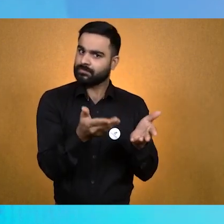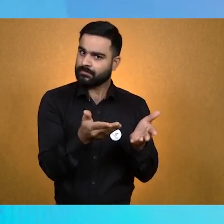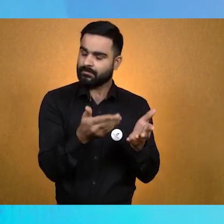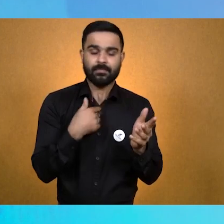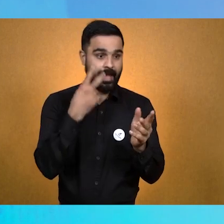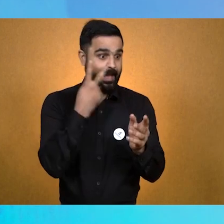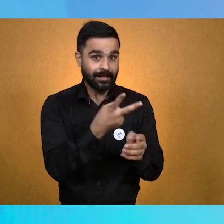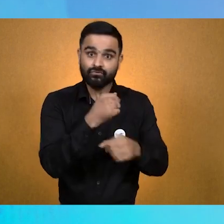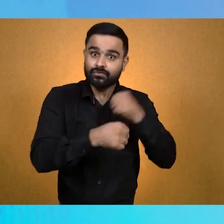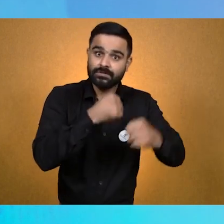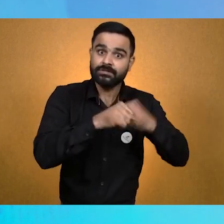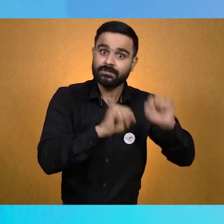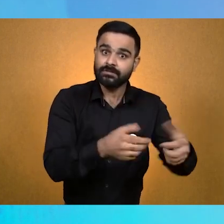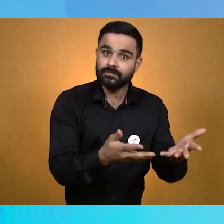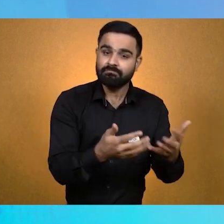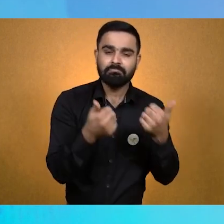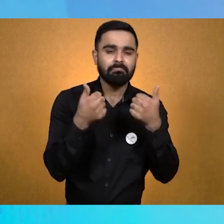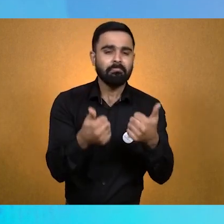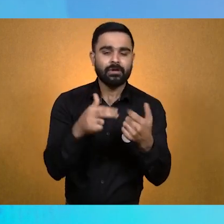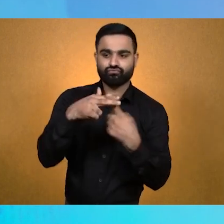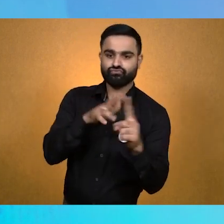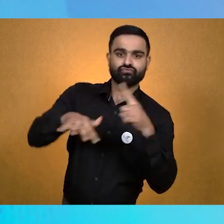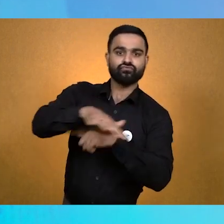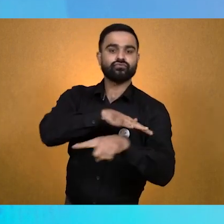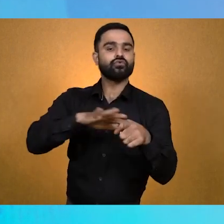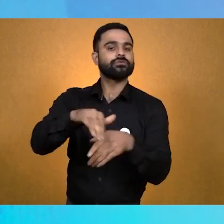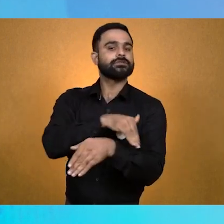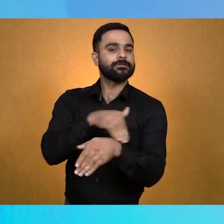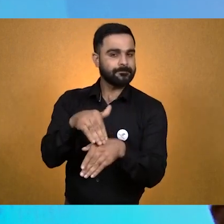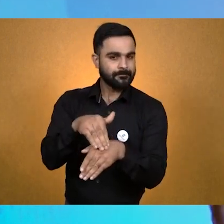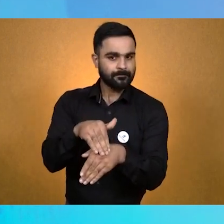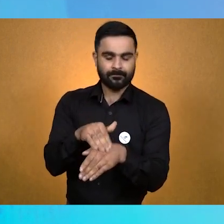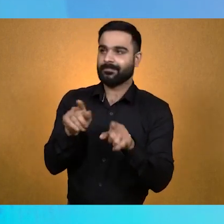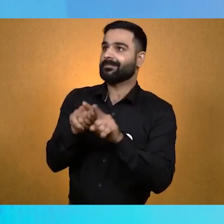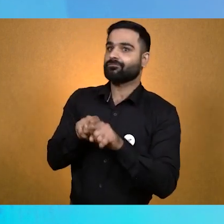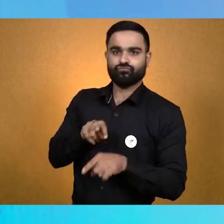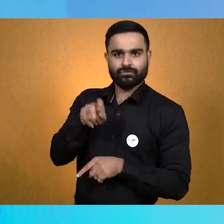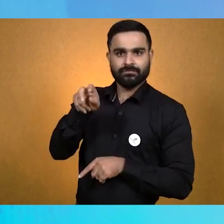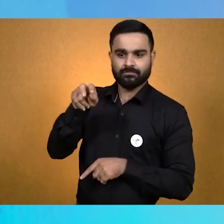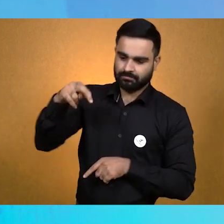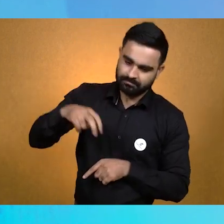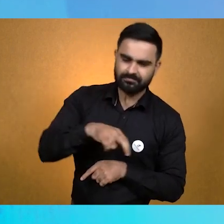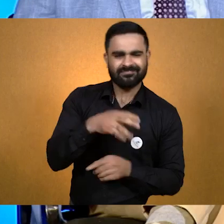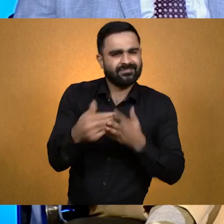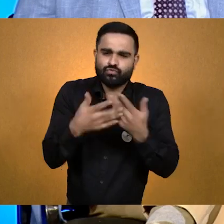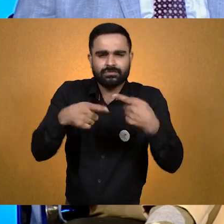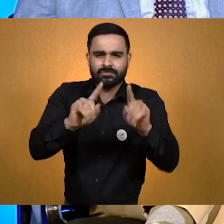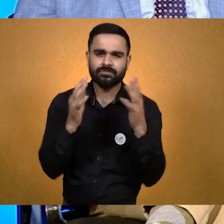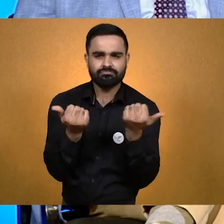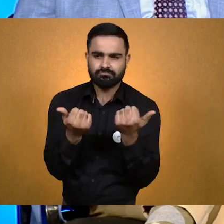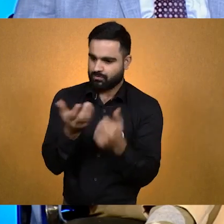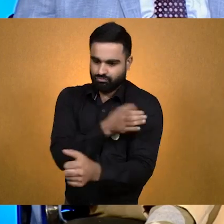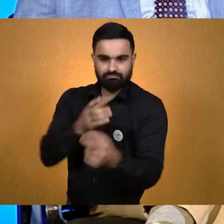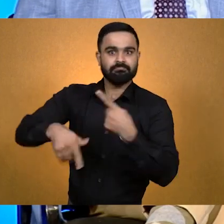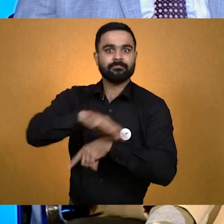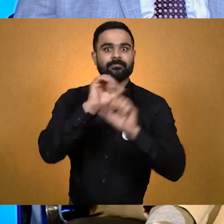लुक एट स्पोर्ट्स एज द बेस्ट टूल फॉर सोशल इंजीनियरिंग. सीढ़ियाँ चढ़िए, उतरिए, अपने हिसाब से करिए जी. यू आर एम्पावर